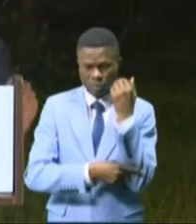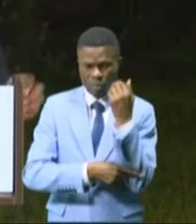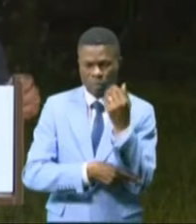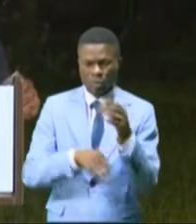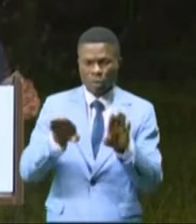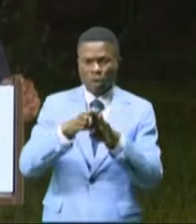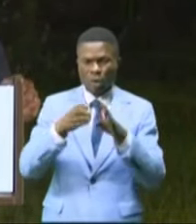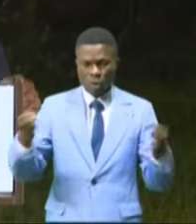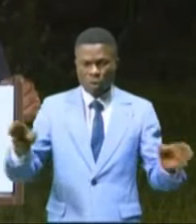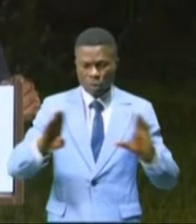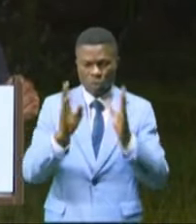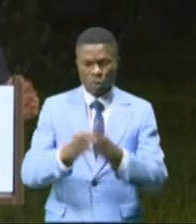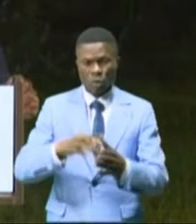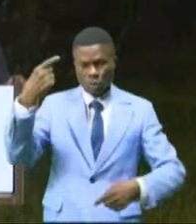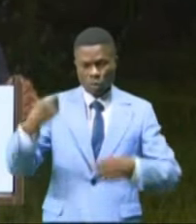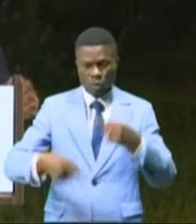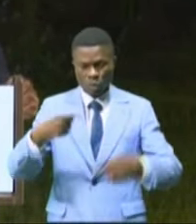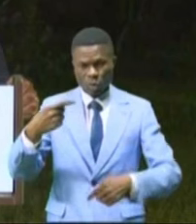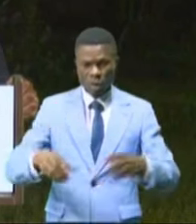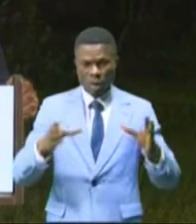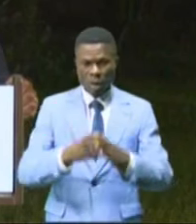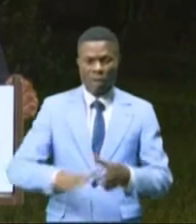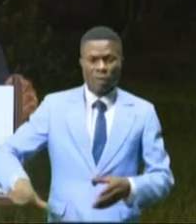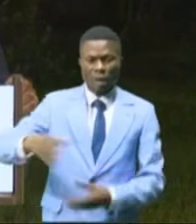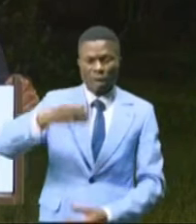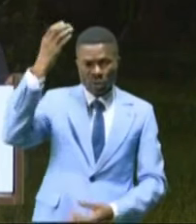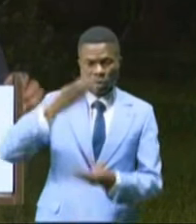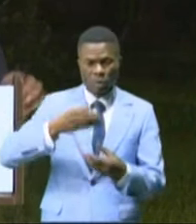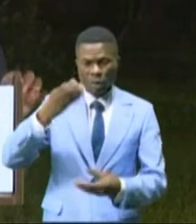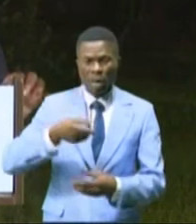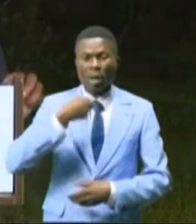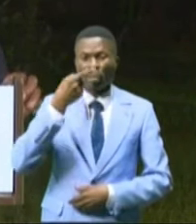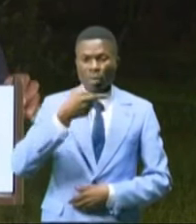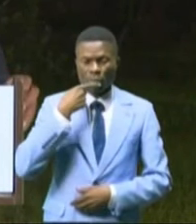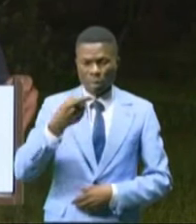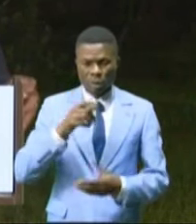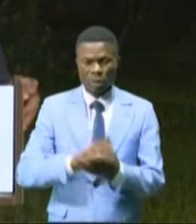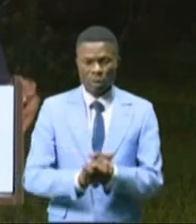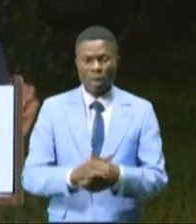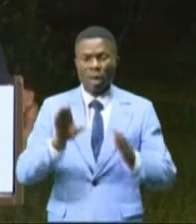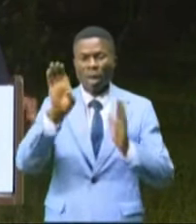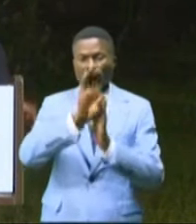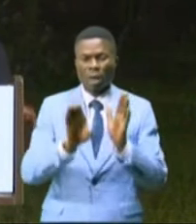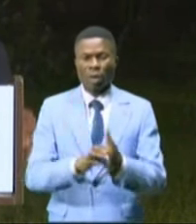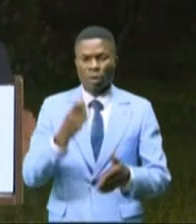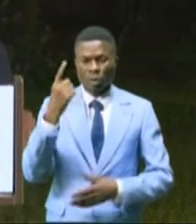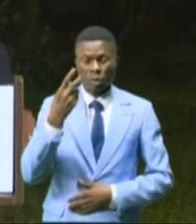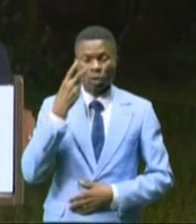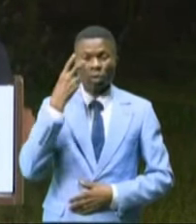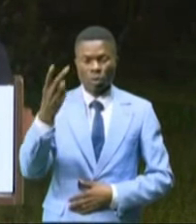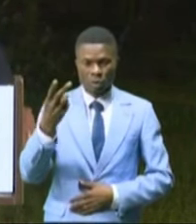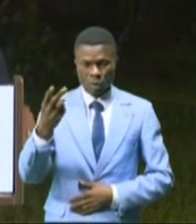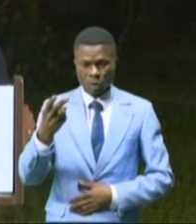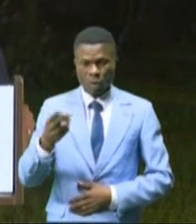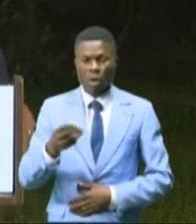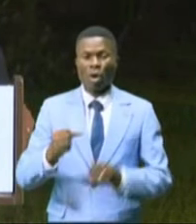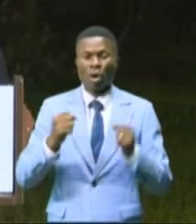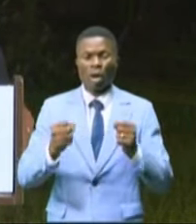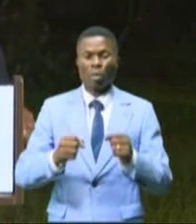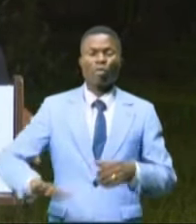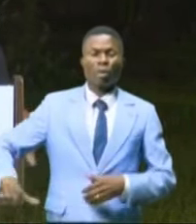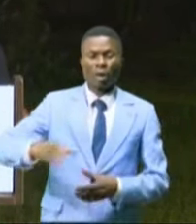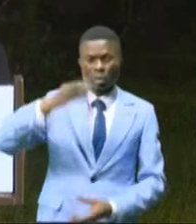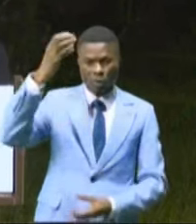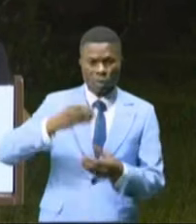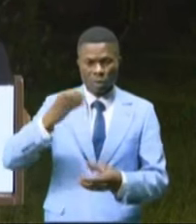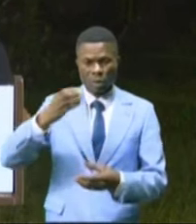toute forme de discussion avec Kigali a été évoquée à la seule condition de voir le régime rwandais